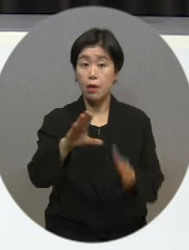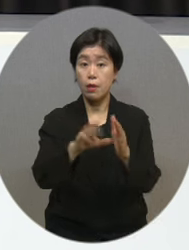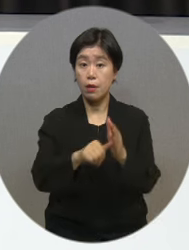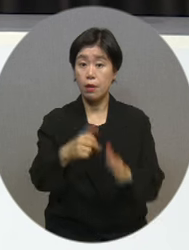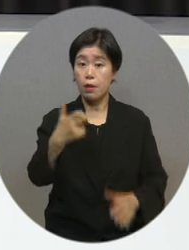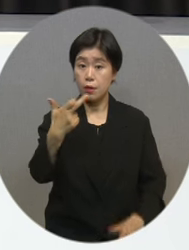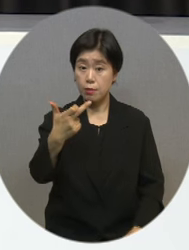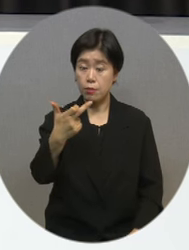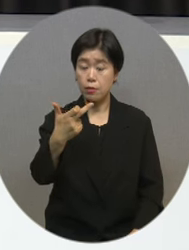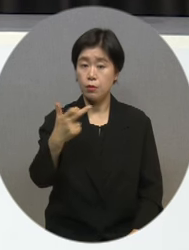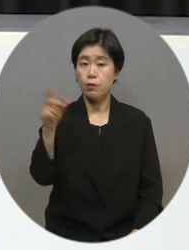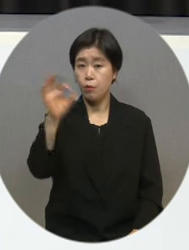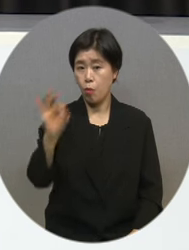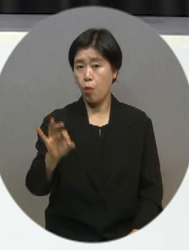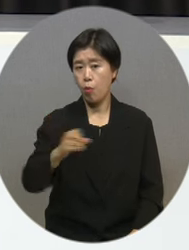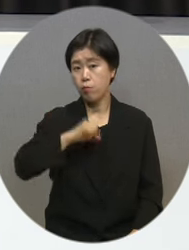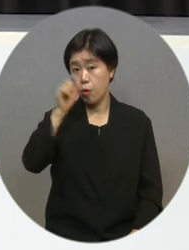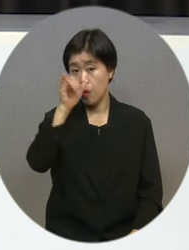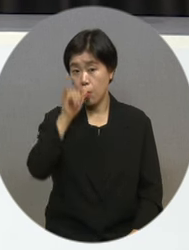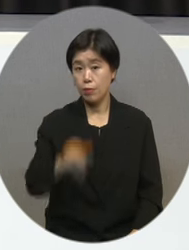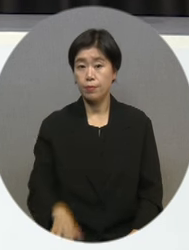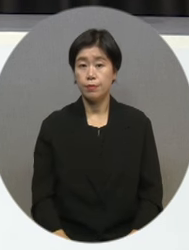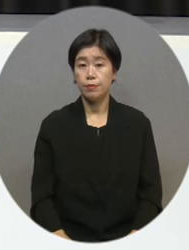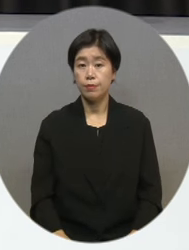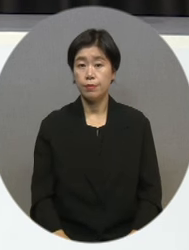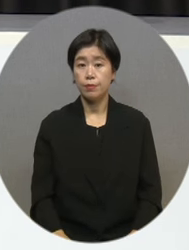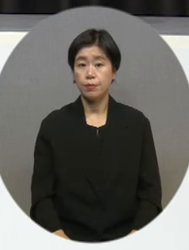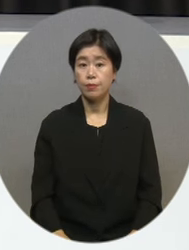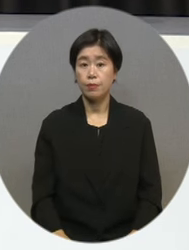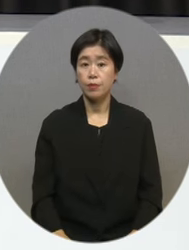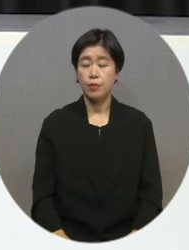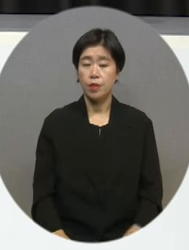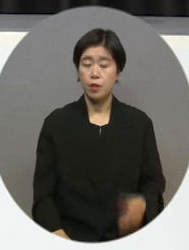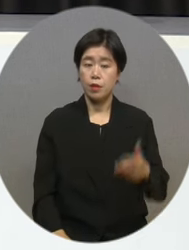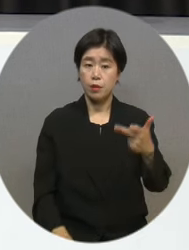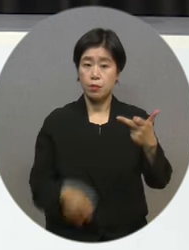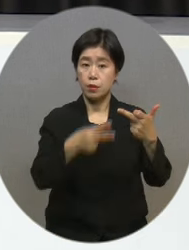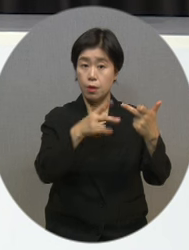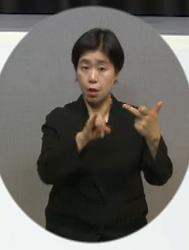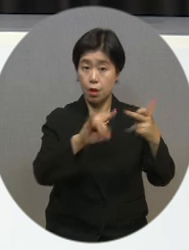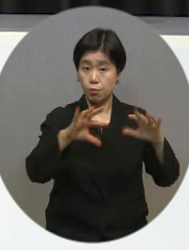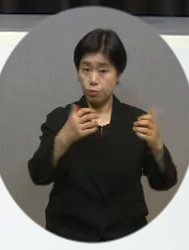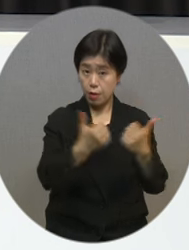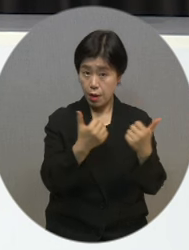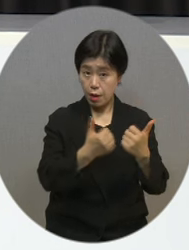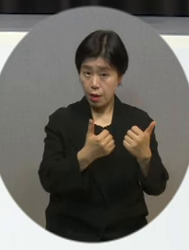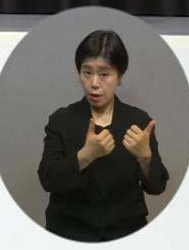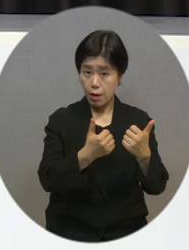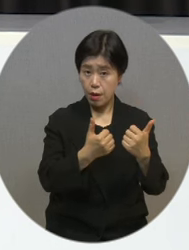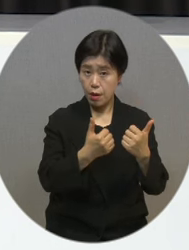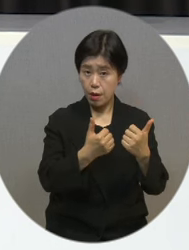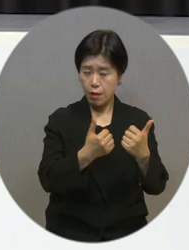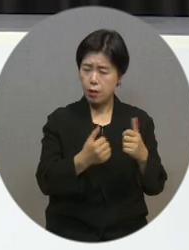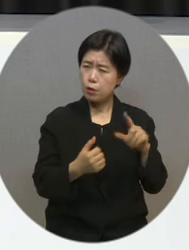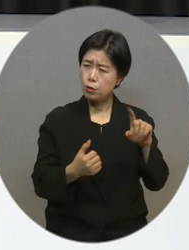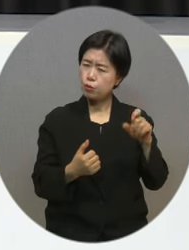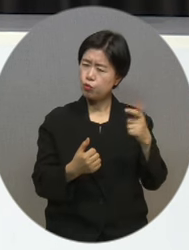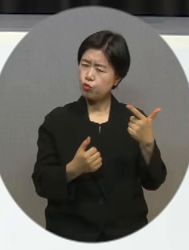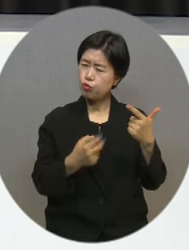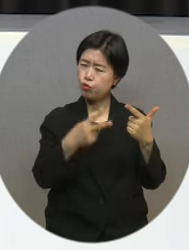여성 당선인이 국회에 이렇게 진입하기 시작한 게 17대 국회. 그러니까